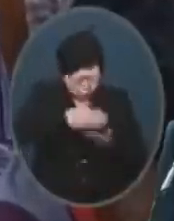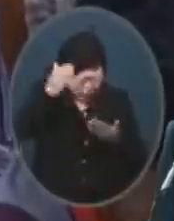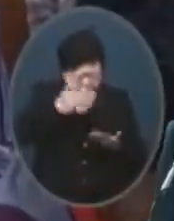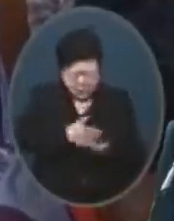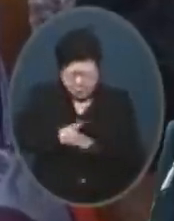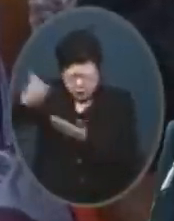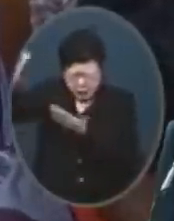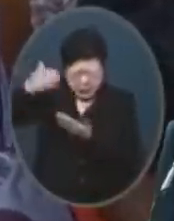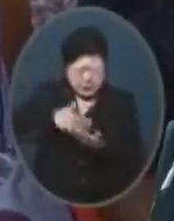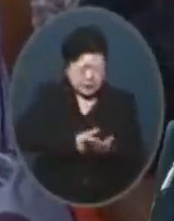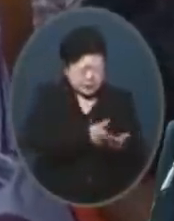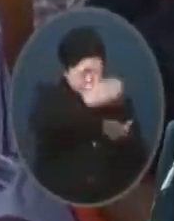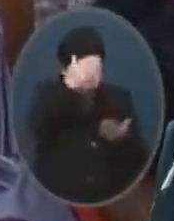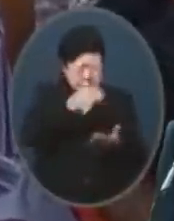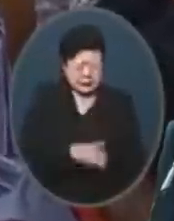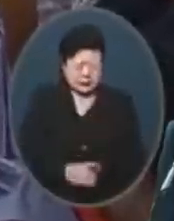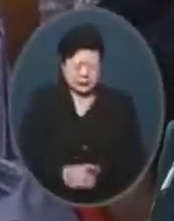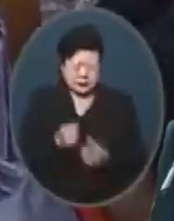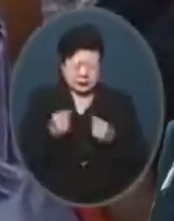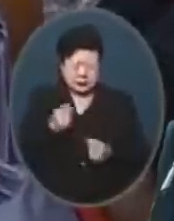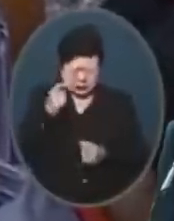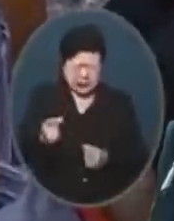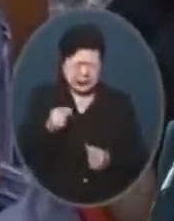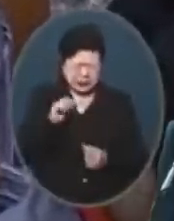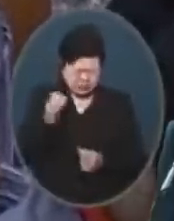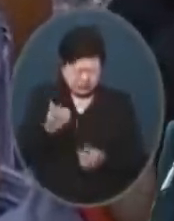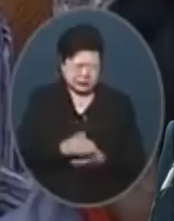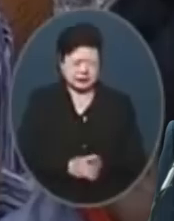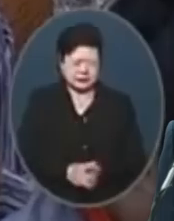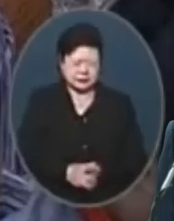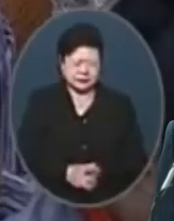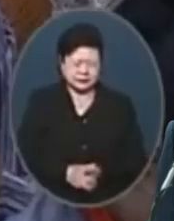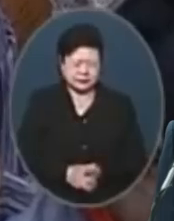건강할지어다. 튼튼하고 씩씩하게 될지어다.